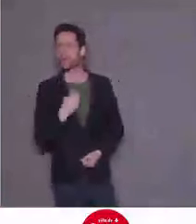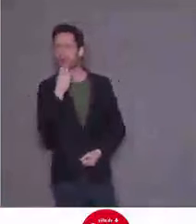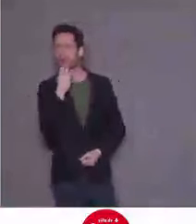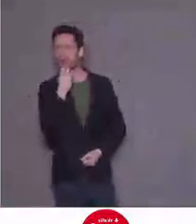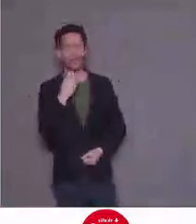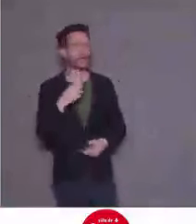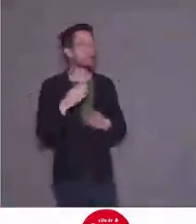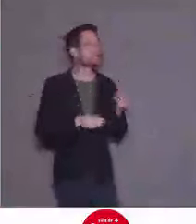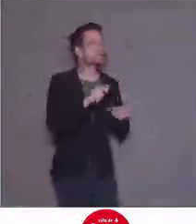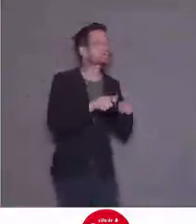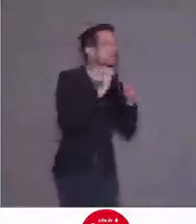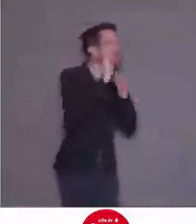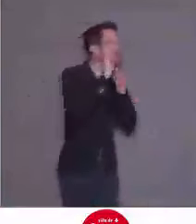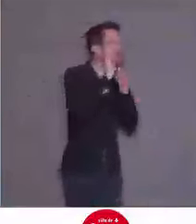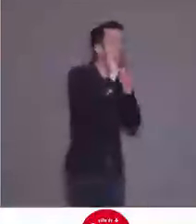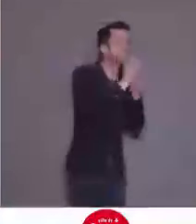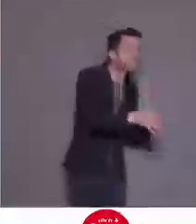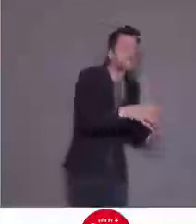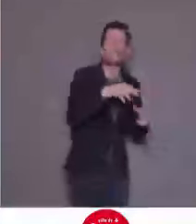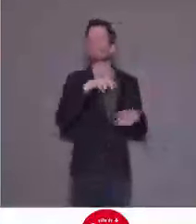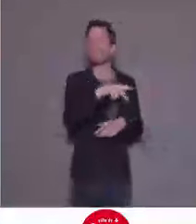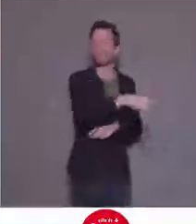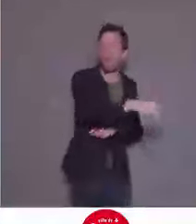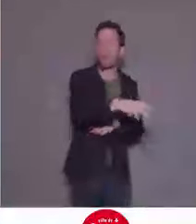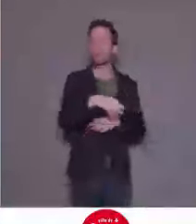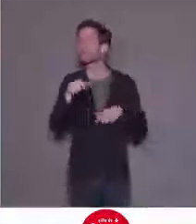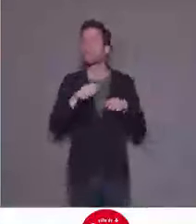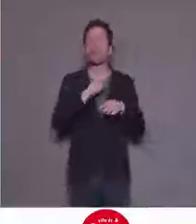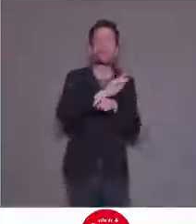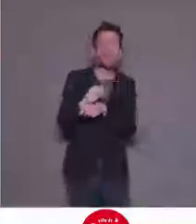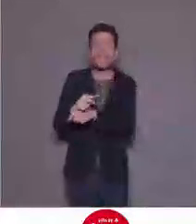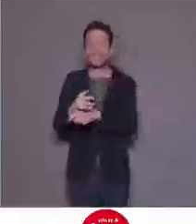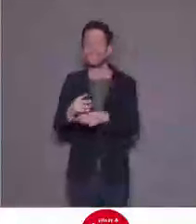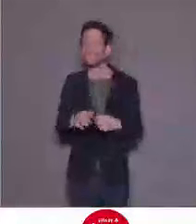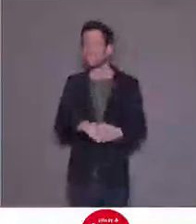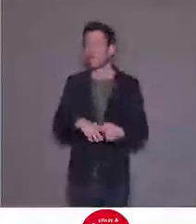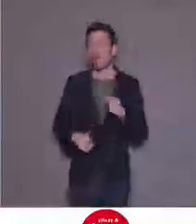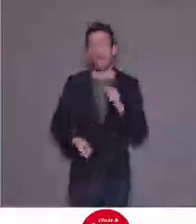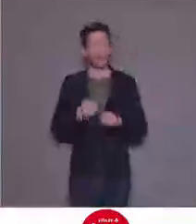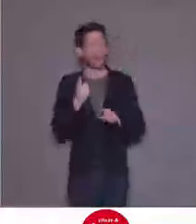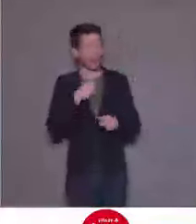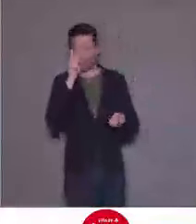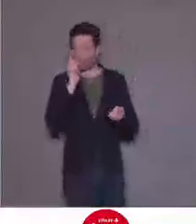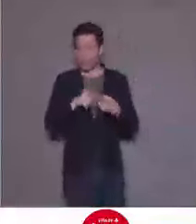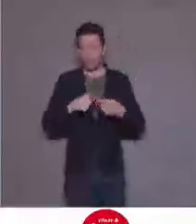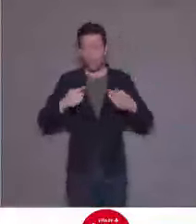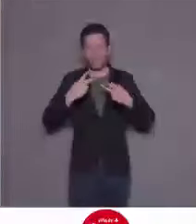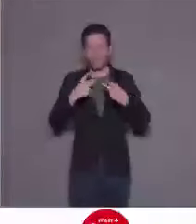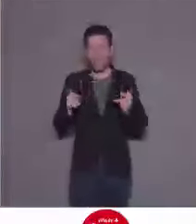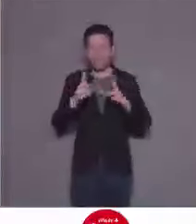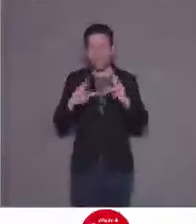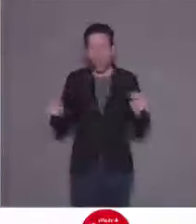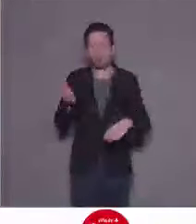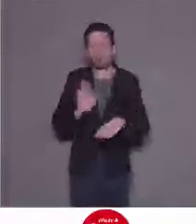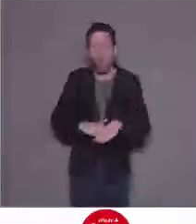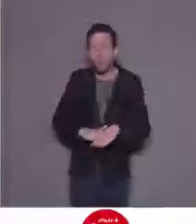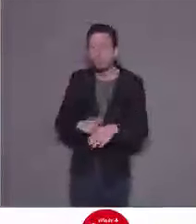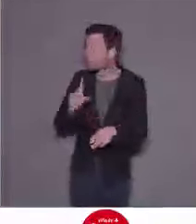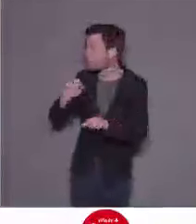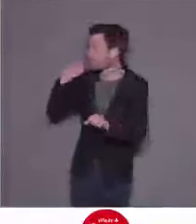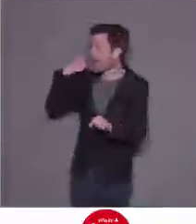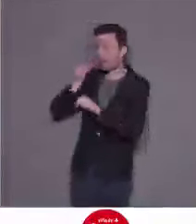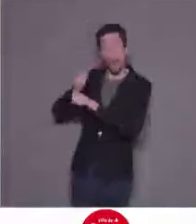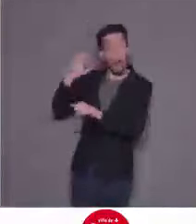de cyclistes comme de piétons, comme de visiteurs, la propreté urbaine n'a guère progressé dans les 2 décennies de